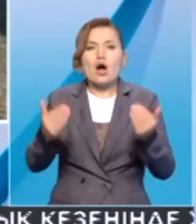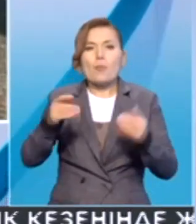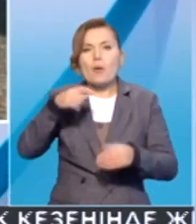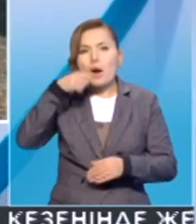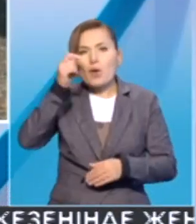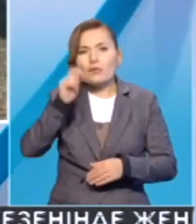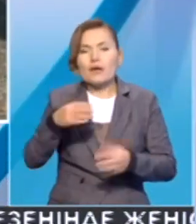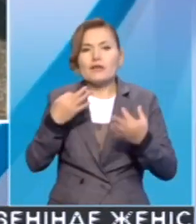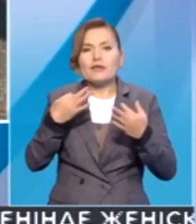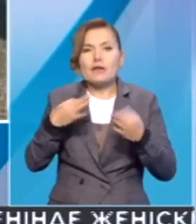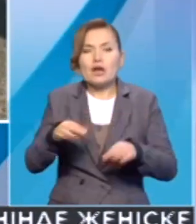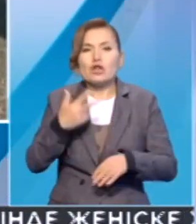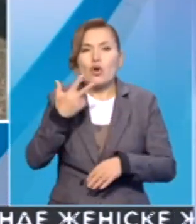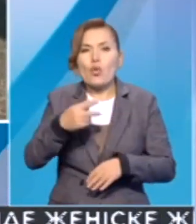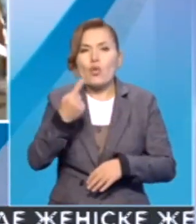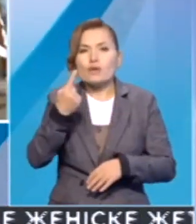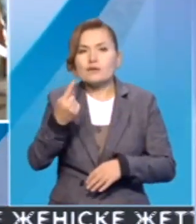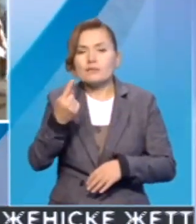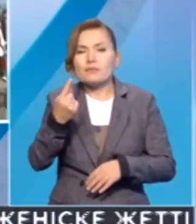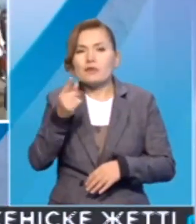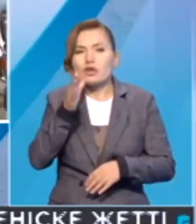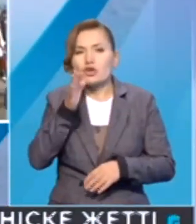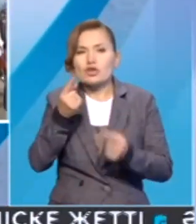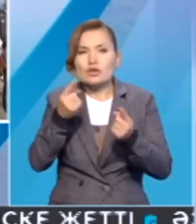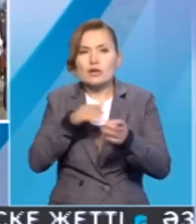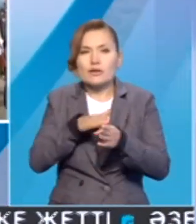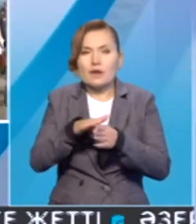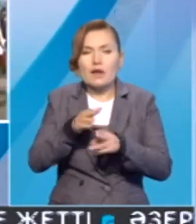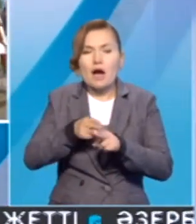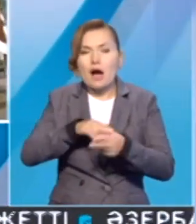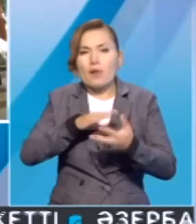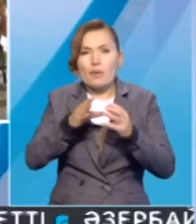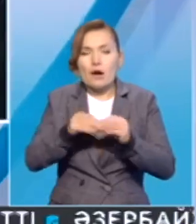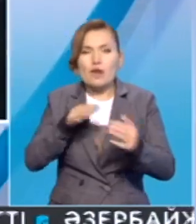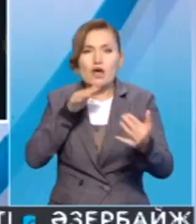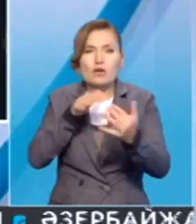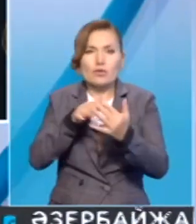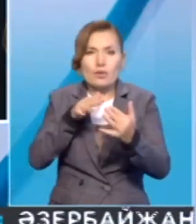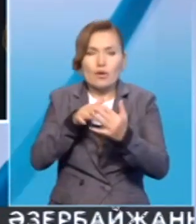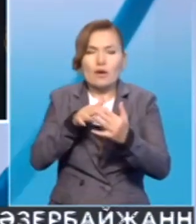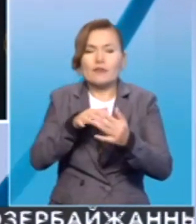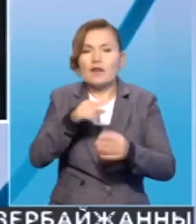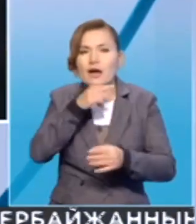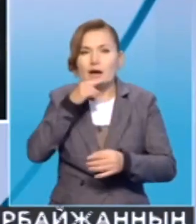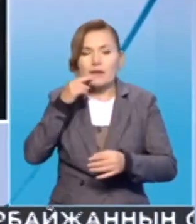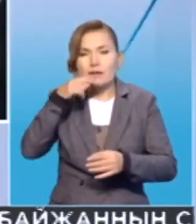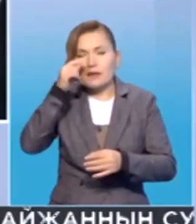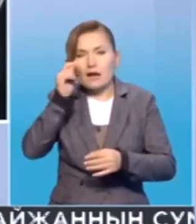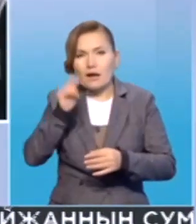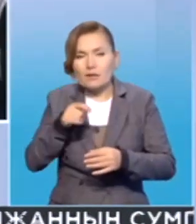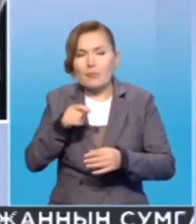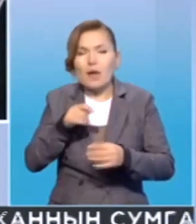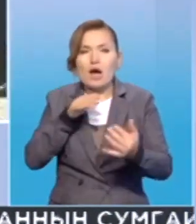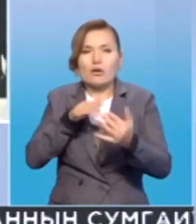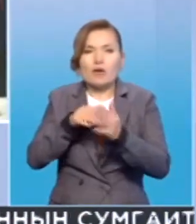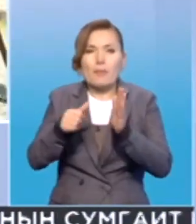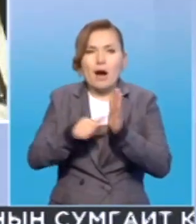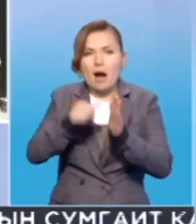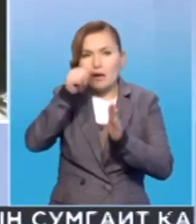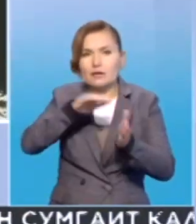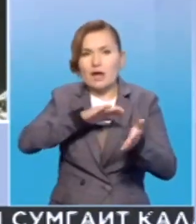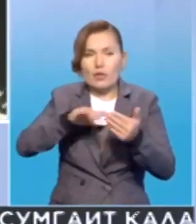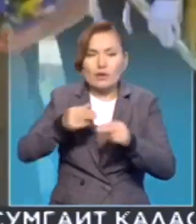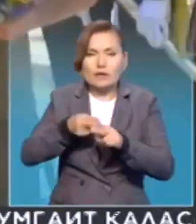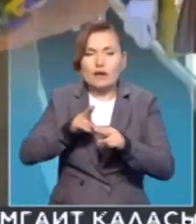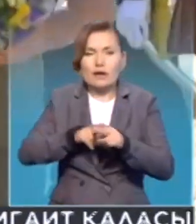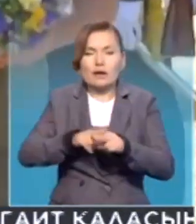Бүгін Украина тәуелсіздігіне 31 жыл. Ал елде қарулы жанжал басталғанына тура 6 ай болды. Бірақ Киевте жылдағыдай әскери парад өткен